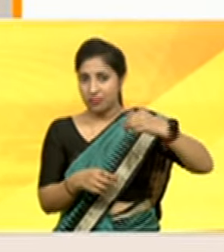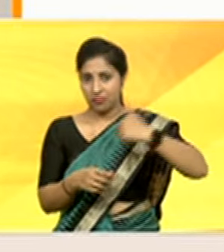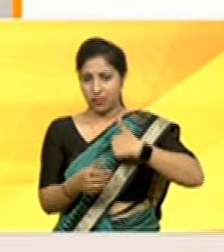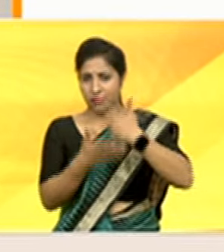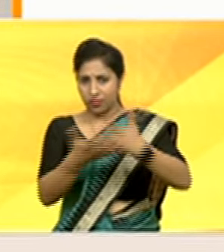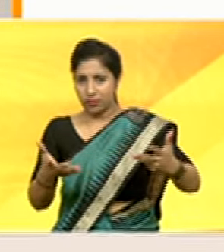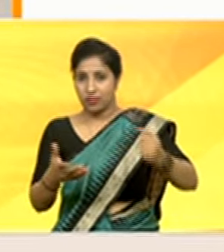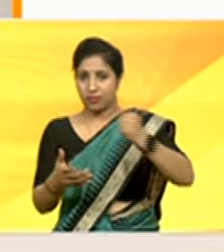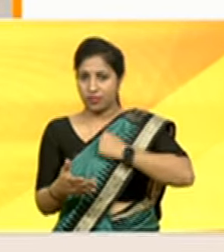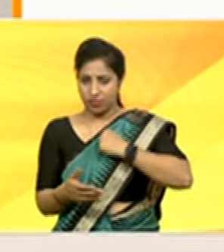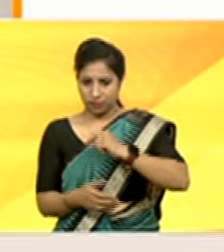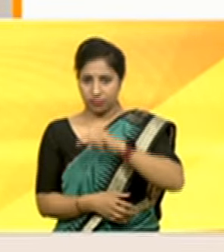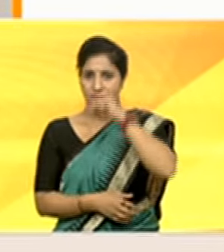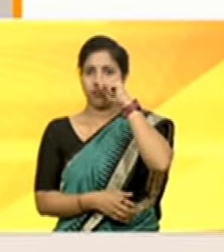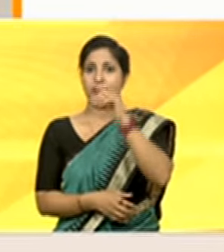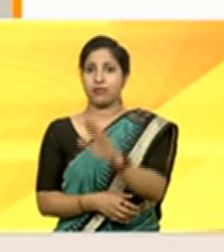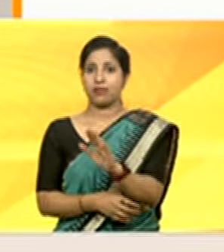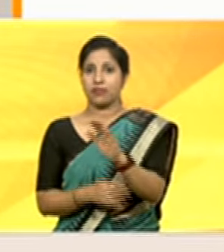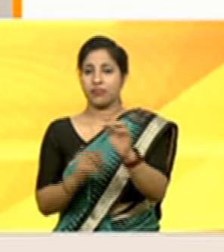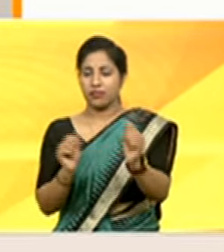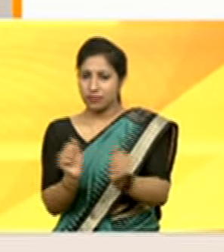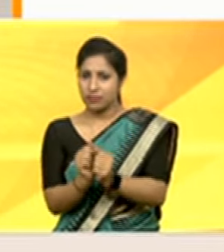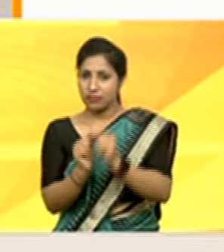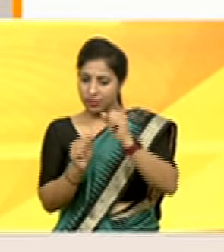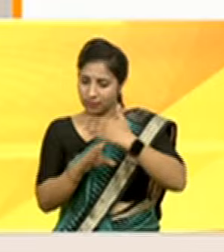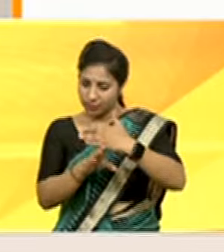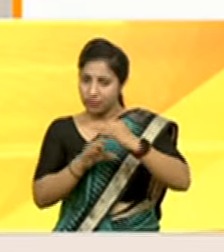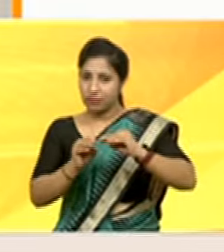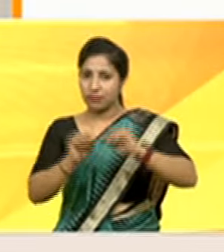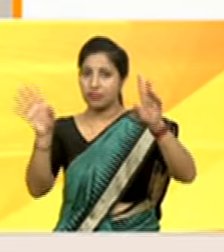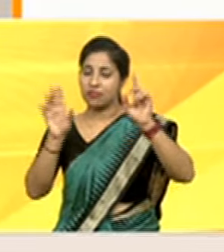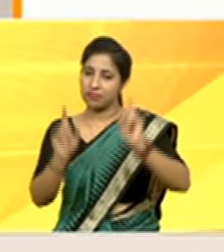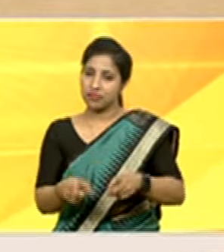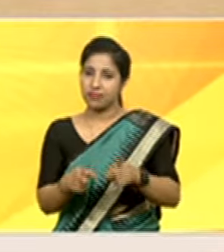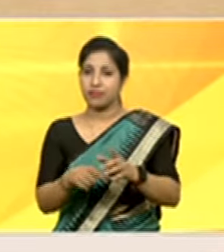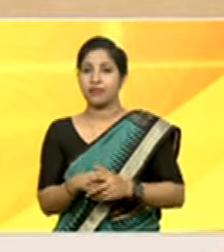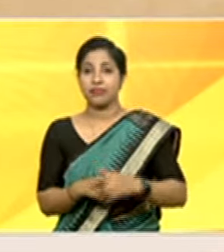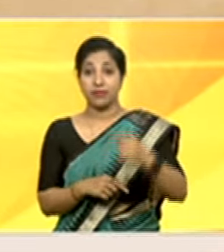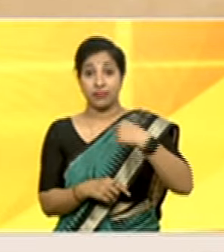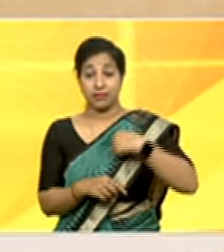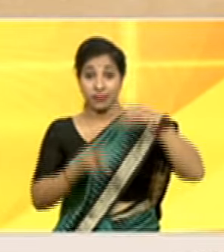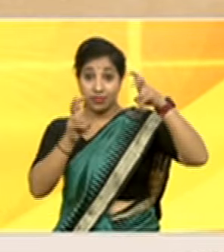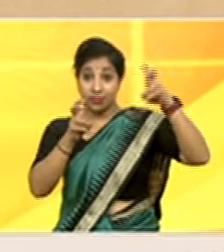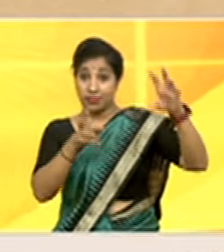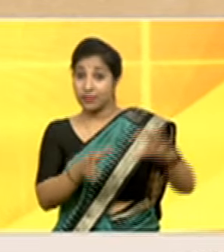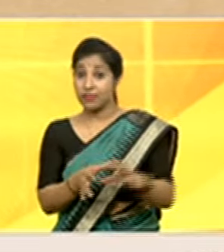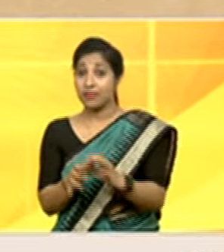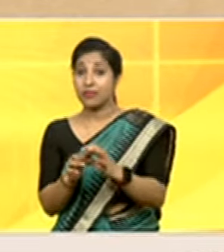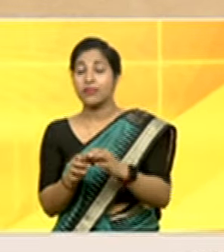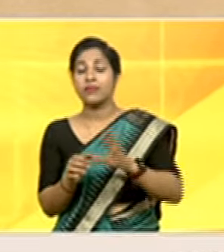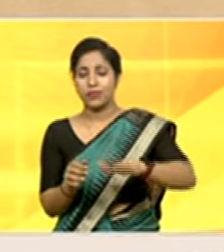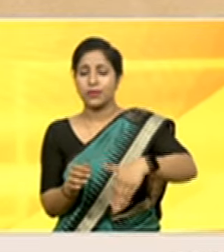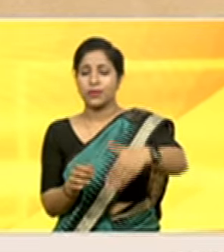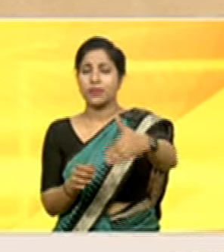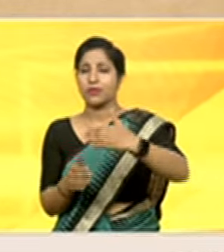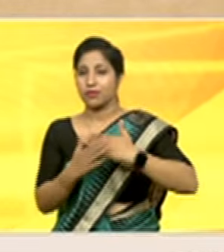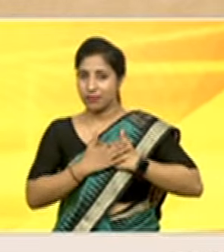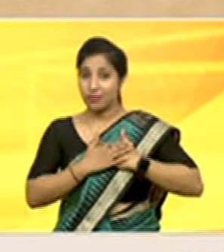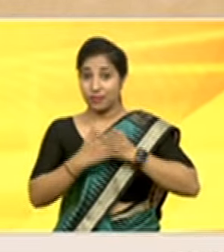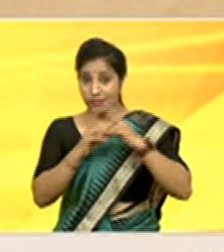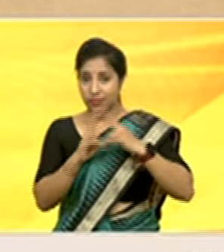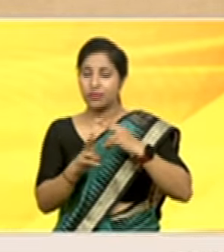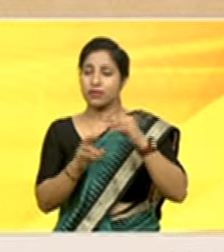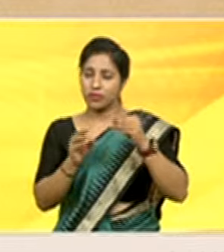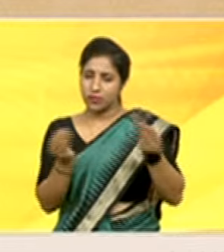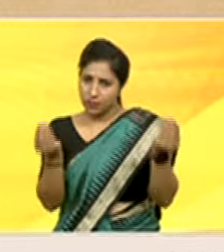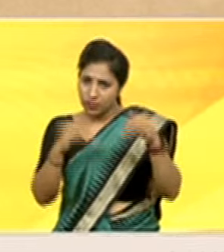माई प्राइड के साथ जरूर शेर करें। मैं इस विशेव पर आने वाले मन की बात में भी